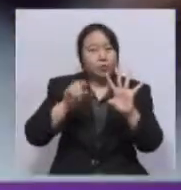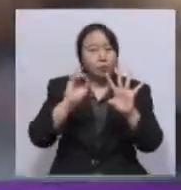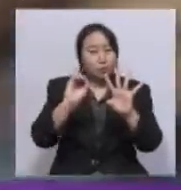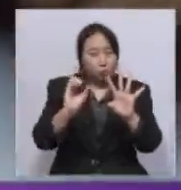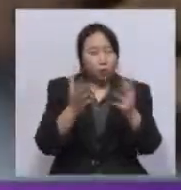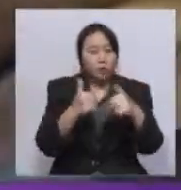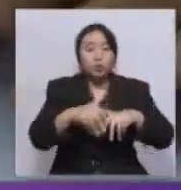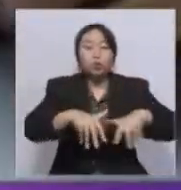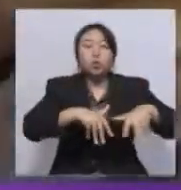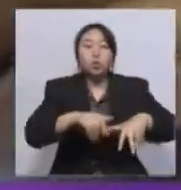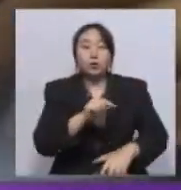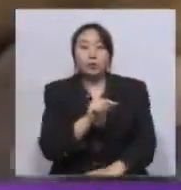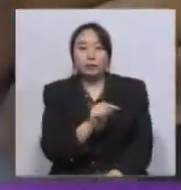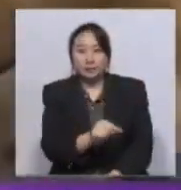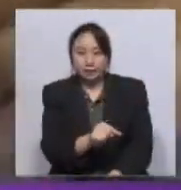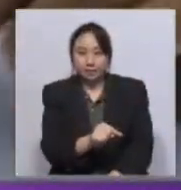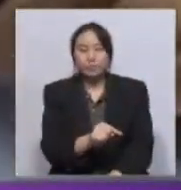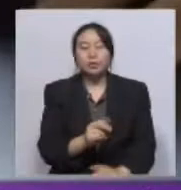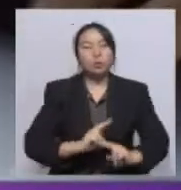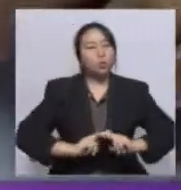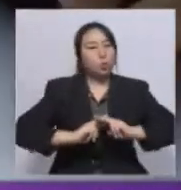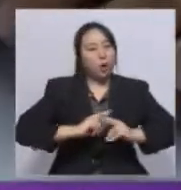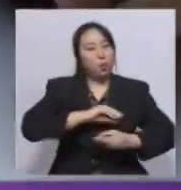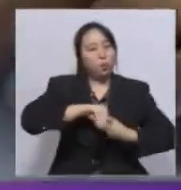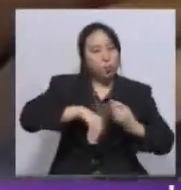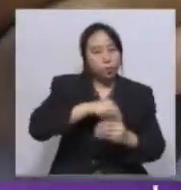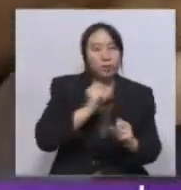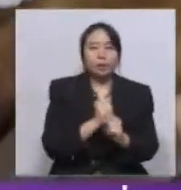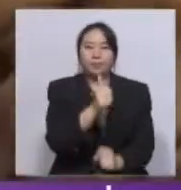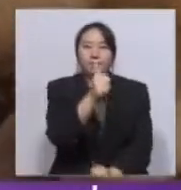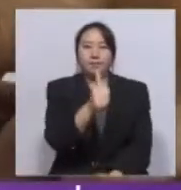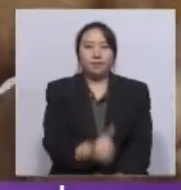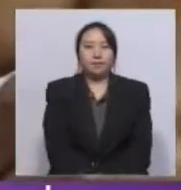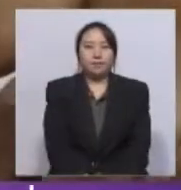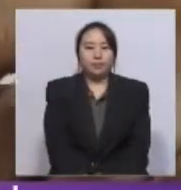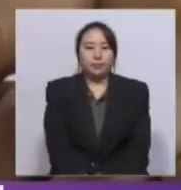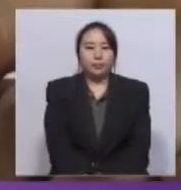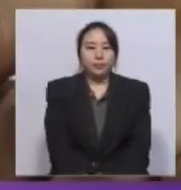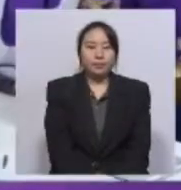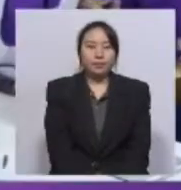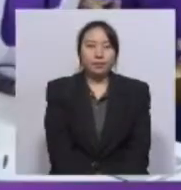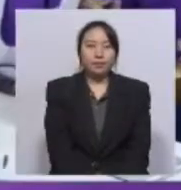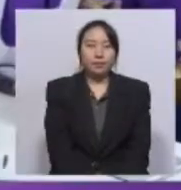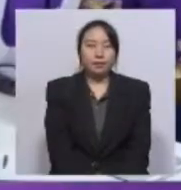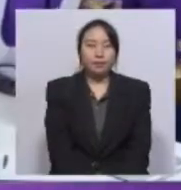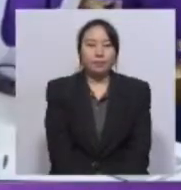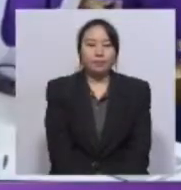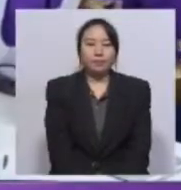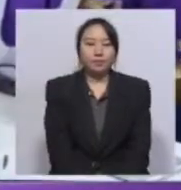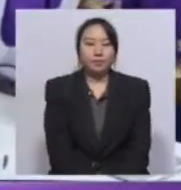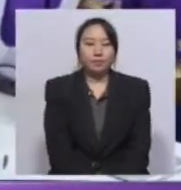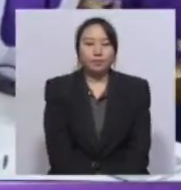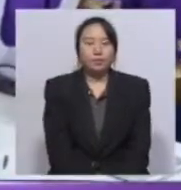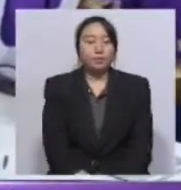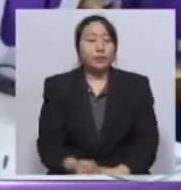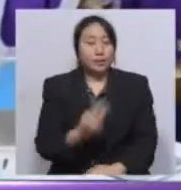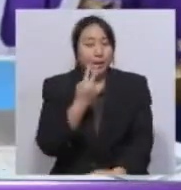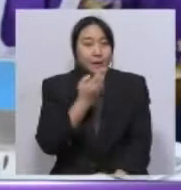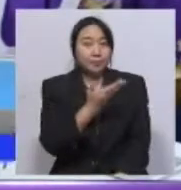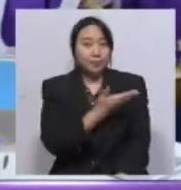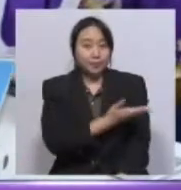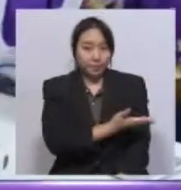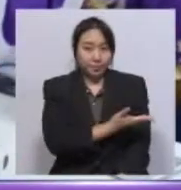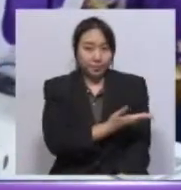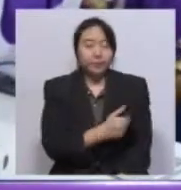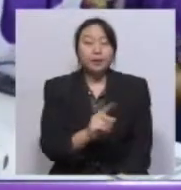ให้ชุมชนที่นี่สามารถพึ่งพาตนเองได้ที่อยู่ด้านหลังของดิฉันนะ